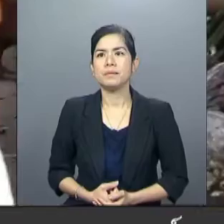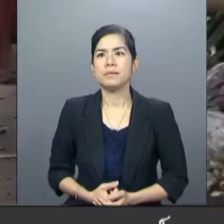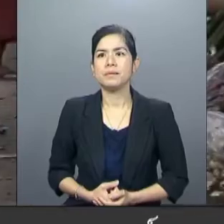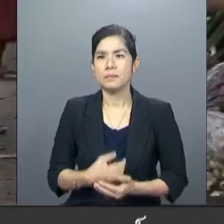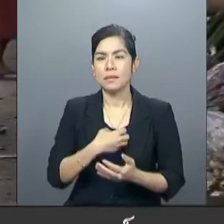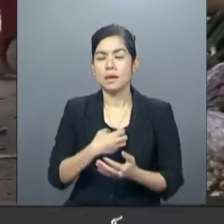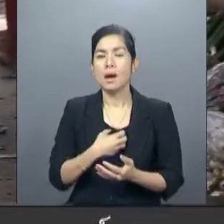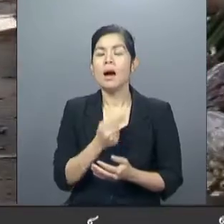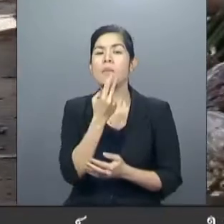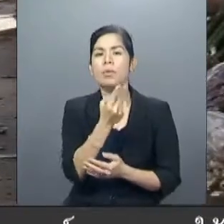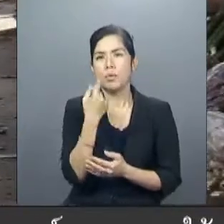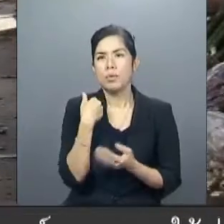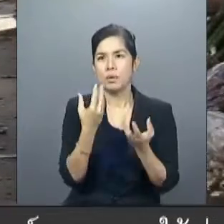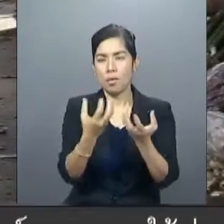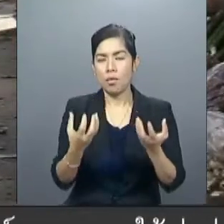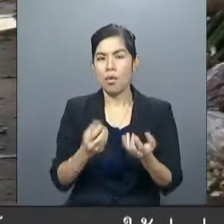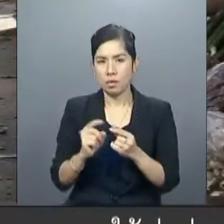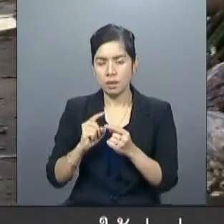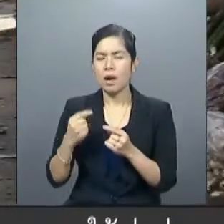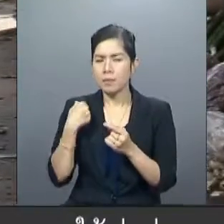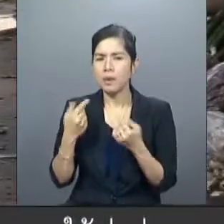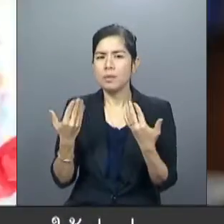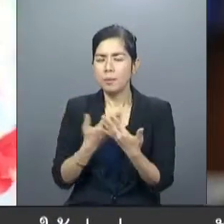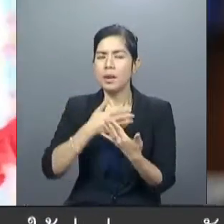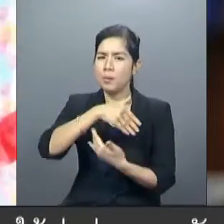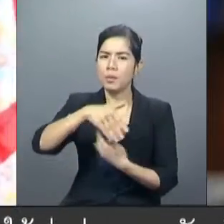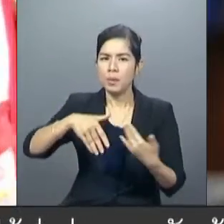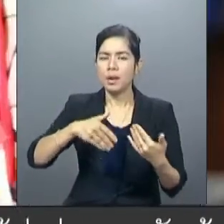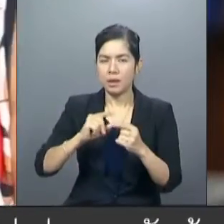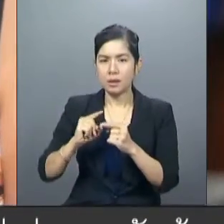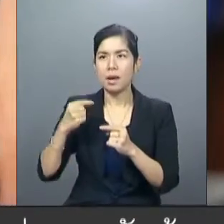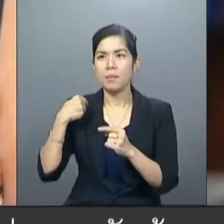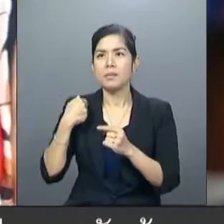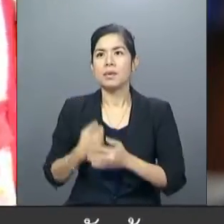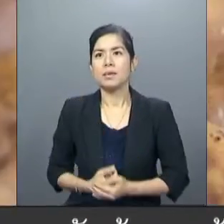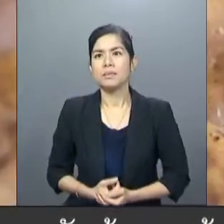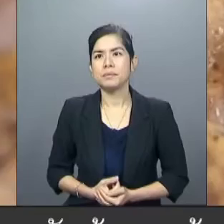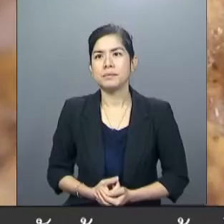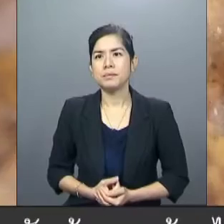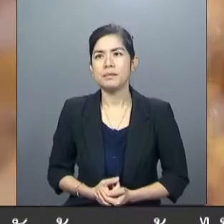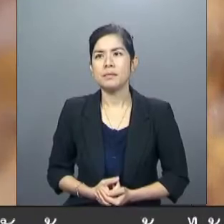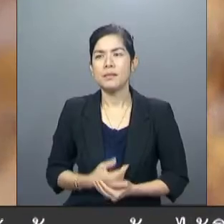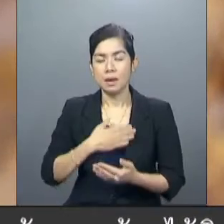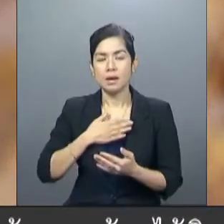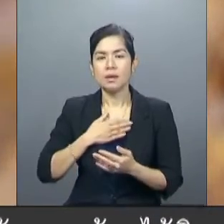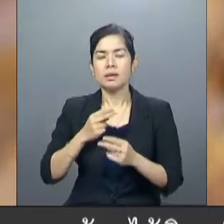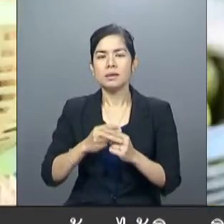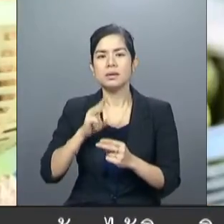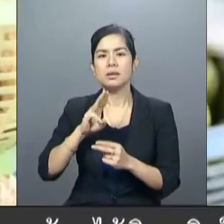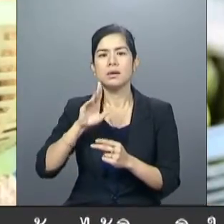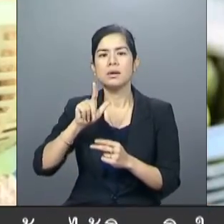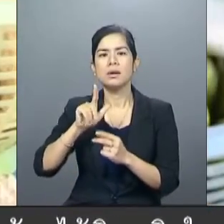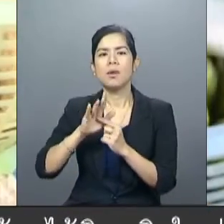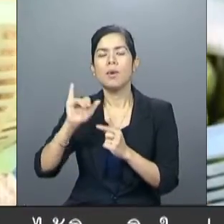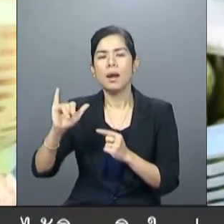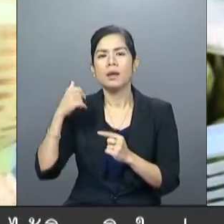ส้มมีของตามฤดูกาลเปลี่ยนเรื่อยๆนะคะ ก็ซื้อแม่ไล่ขายเห็ดขาย